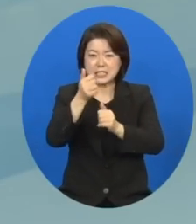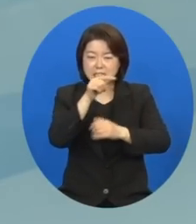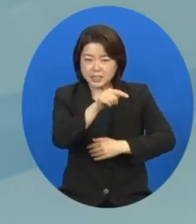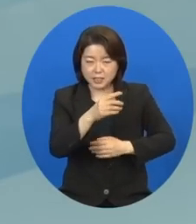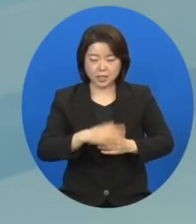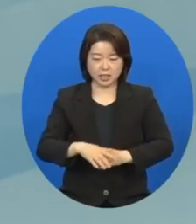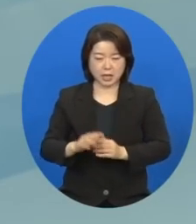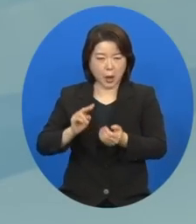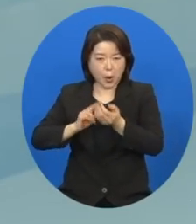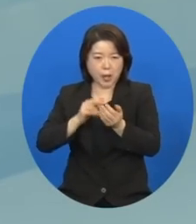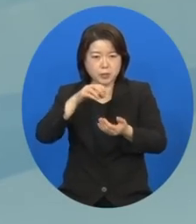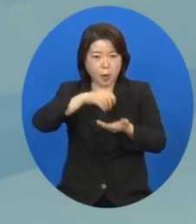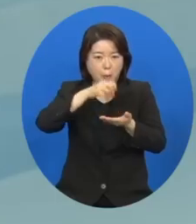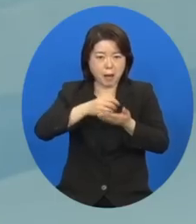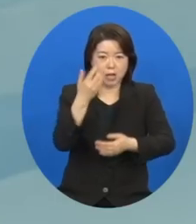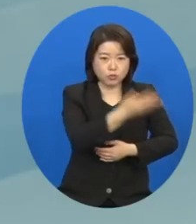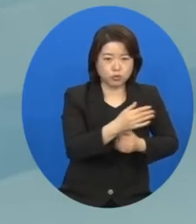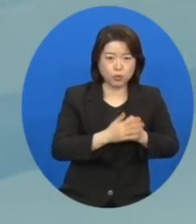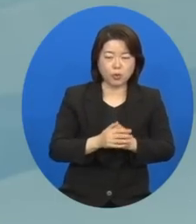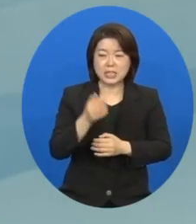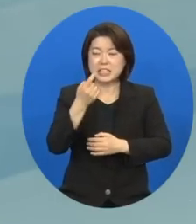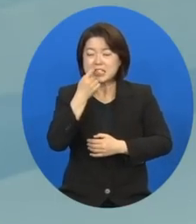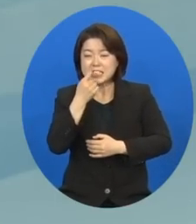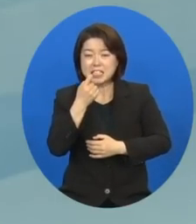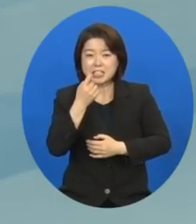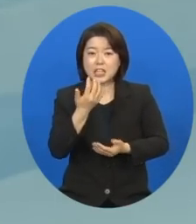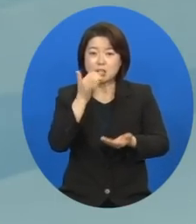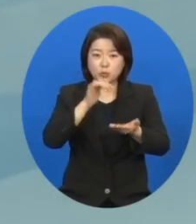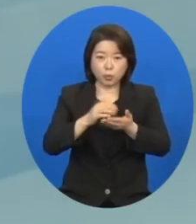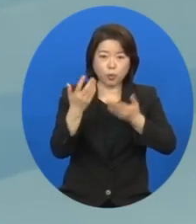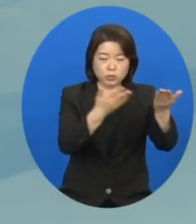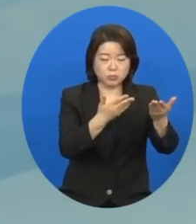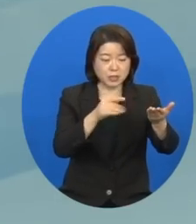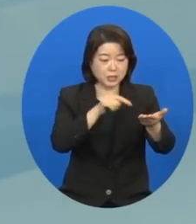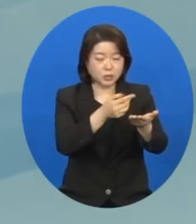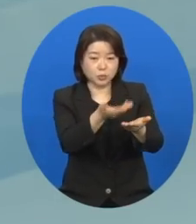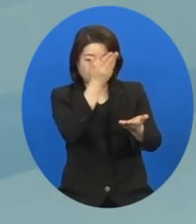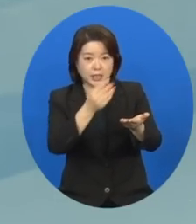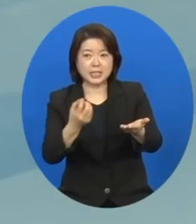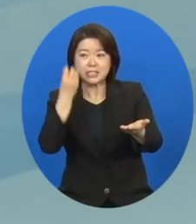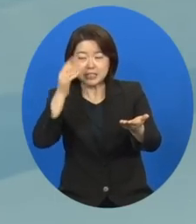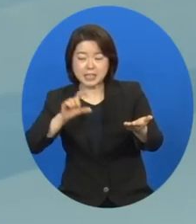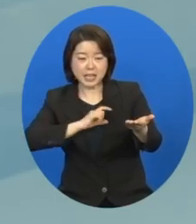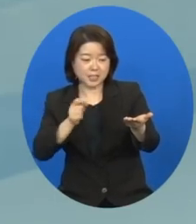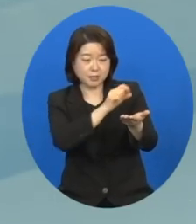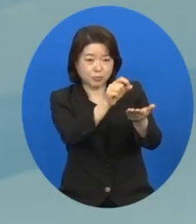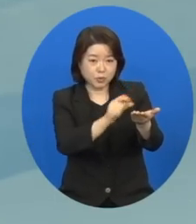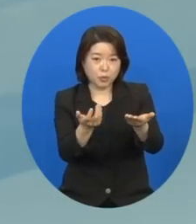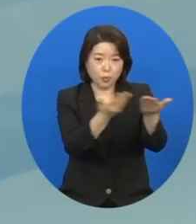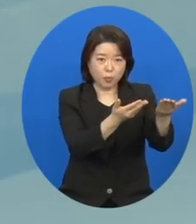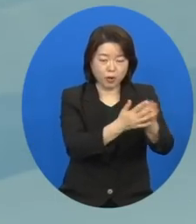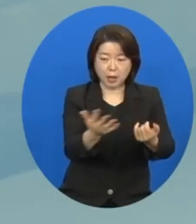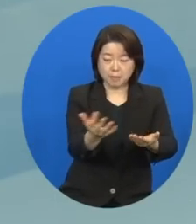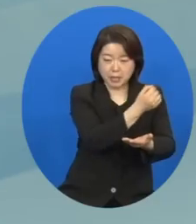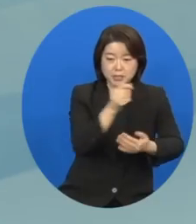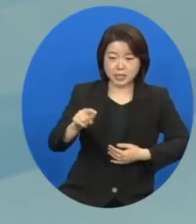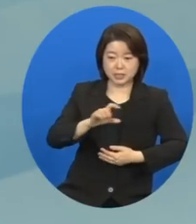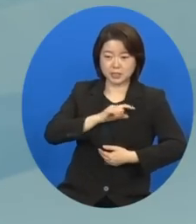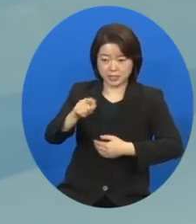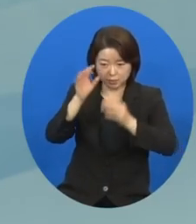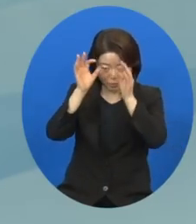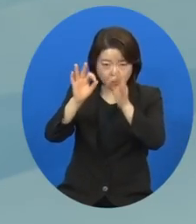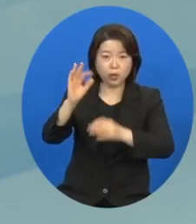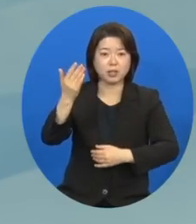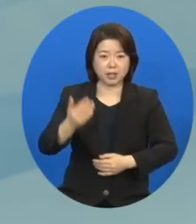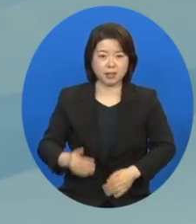만나를 주고 또 휜돌을 줄 터인데 그 돌 위에 새 이름을 기록한 것이 있나니 받는 자밖에는 그 이름을 알 사람이